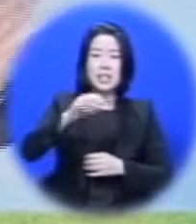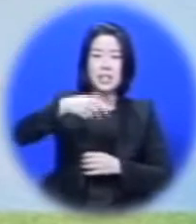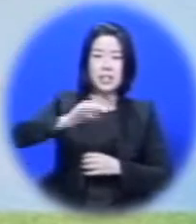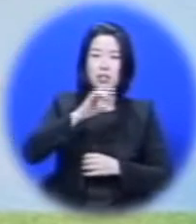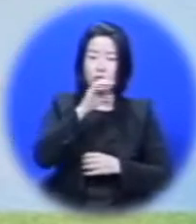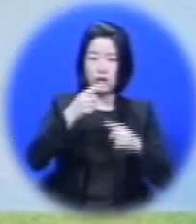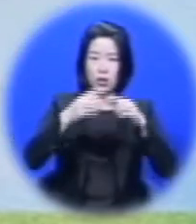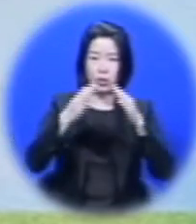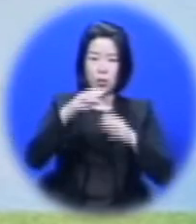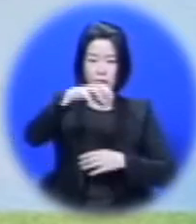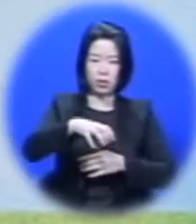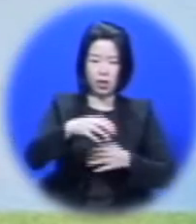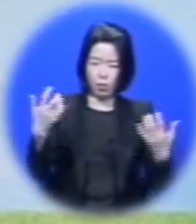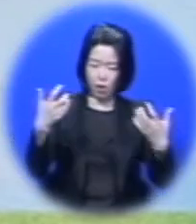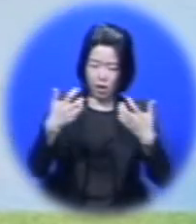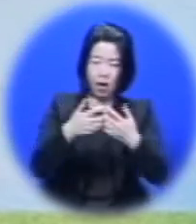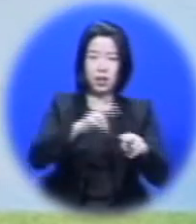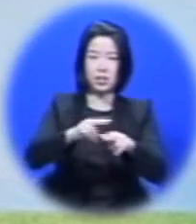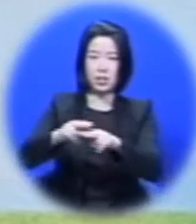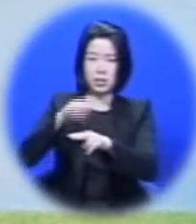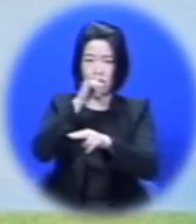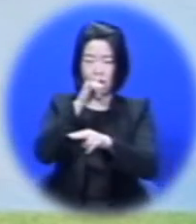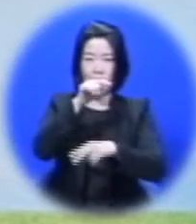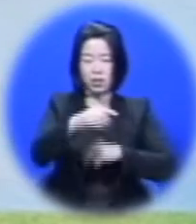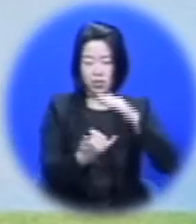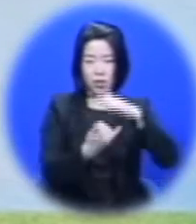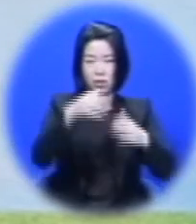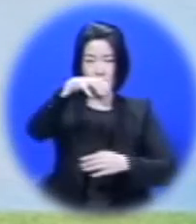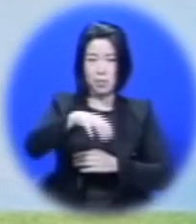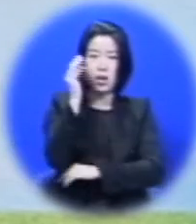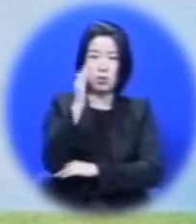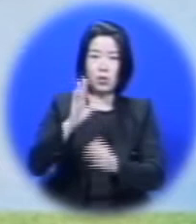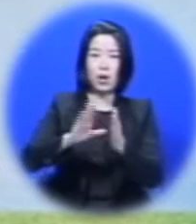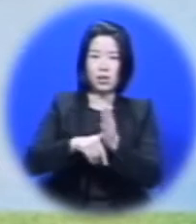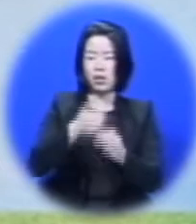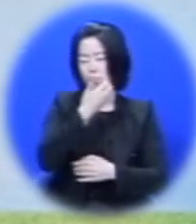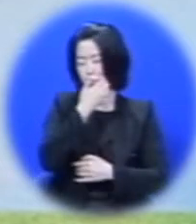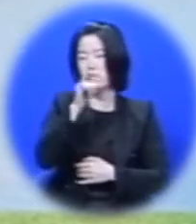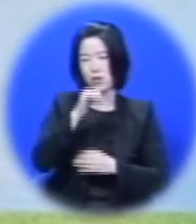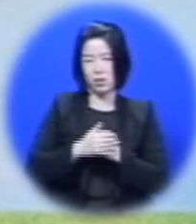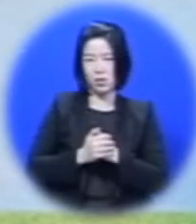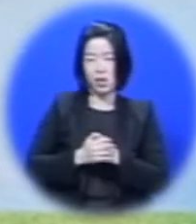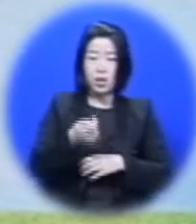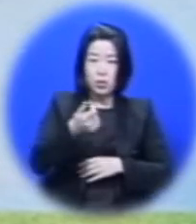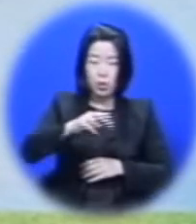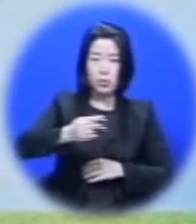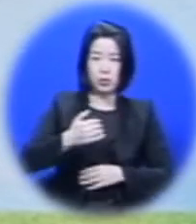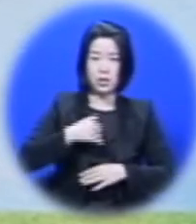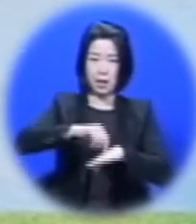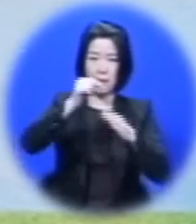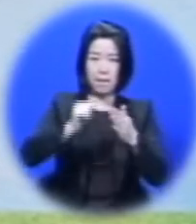꽉 찼어요. 제가 그 어린이들 앞에 서서 설교할 때 부끄러웠어요. 조금이라도 제